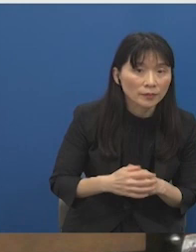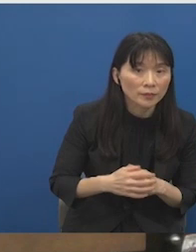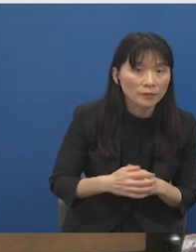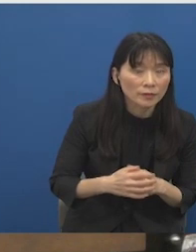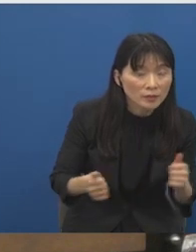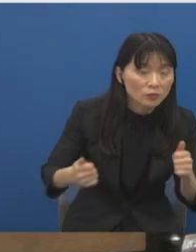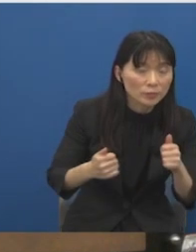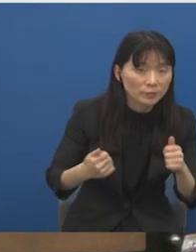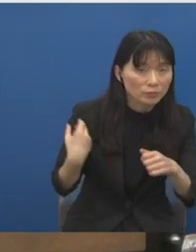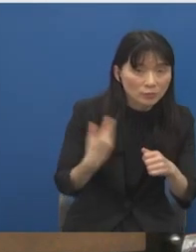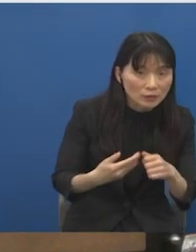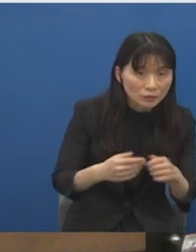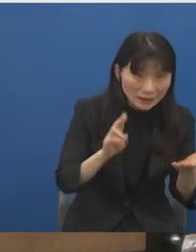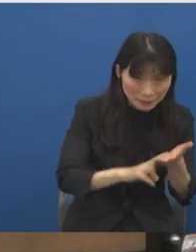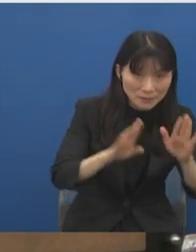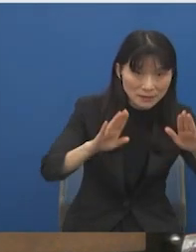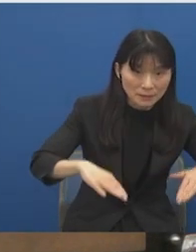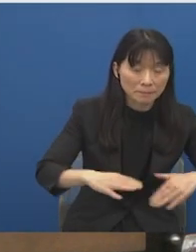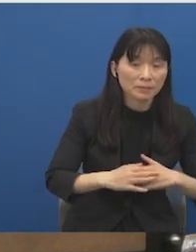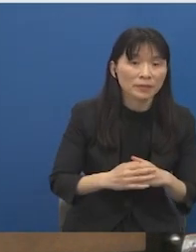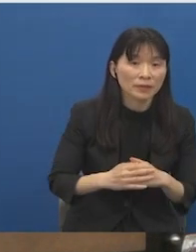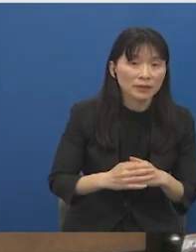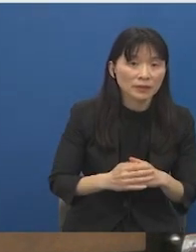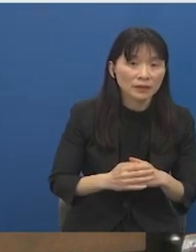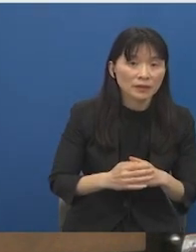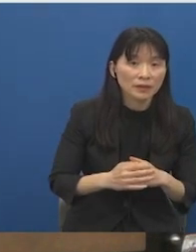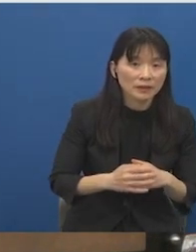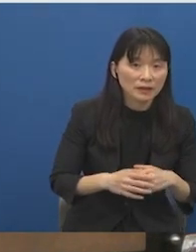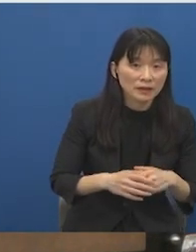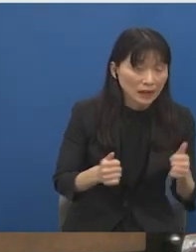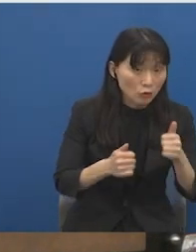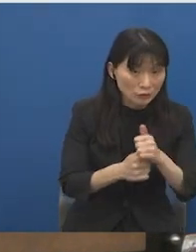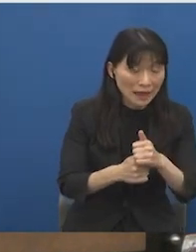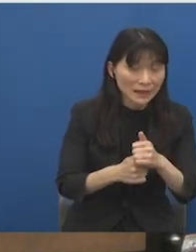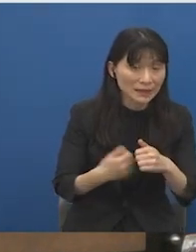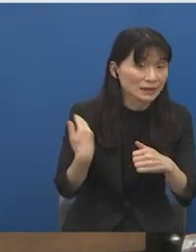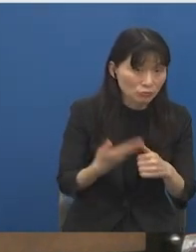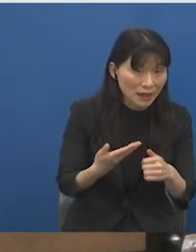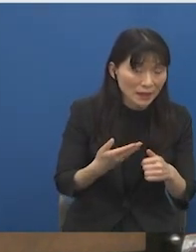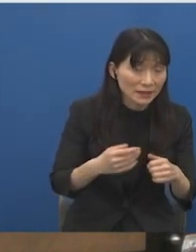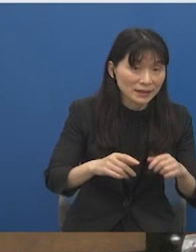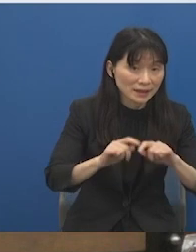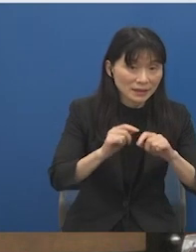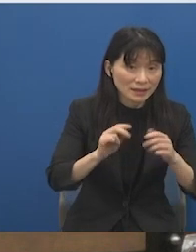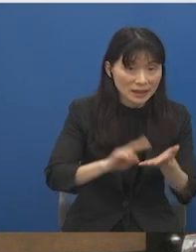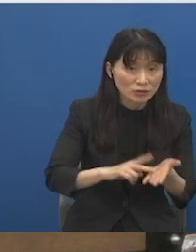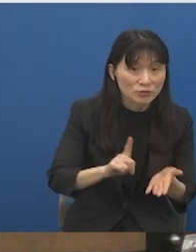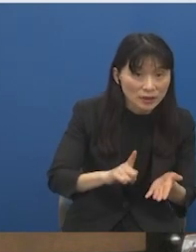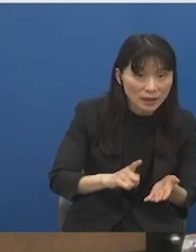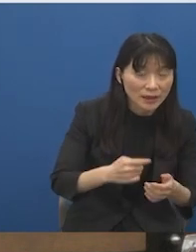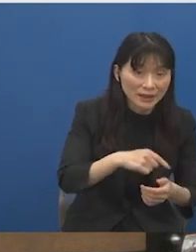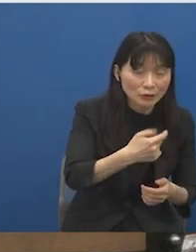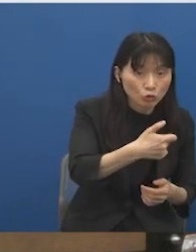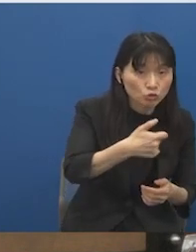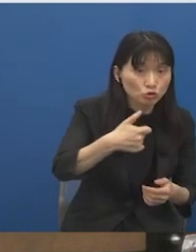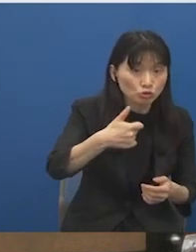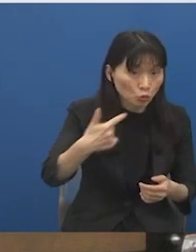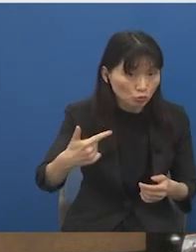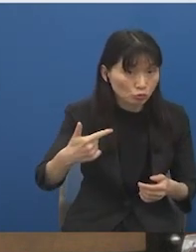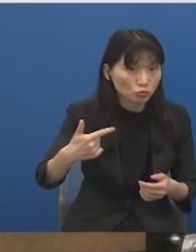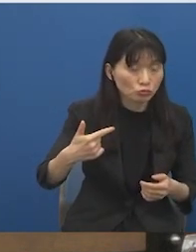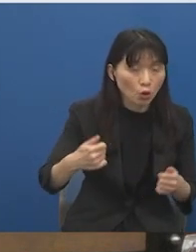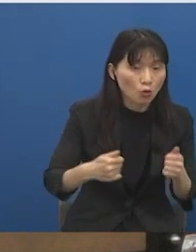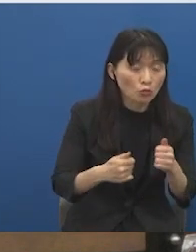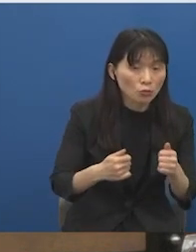に決定した次第であります。以下、付帯決議を申し上げます。議第156号に対する付帯決